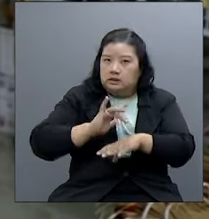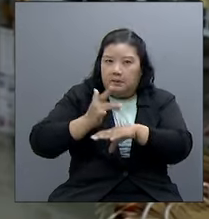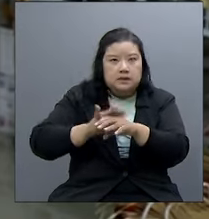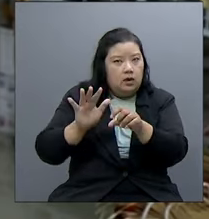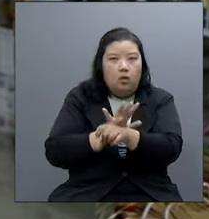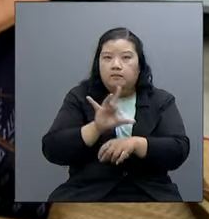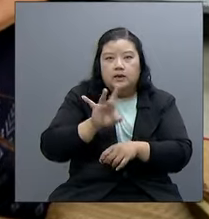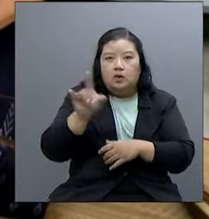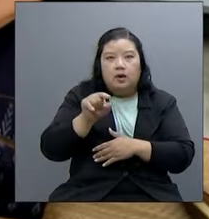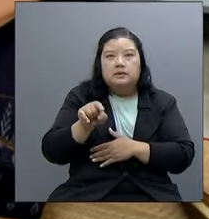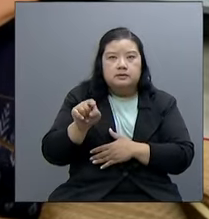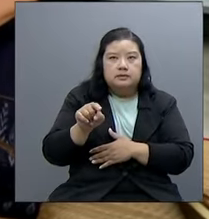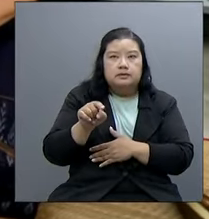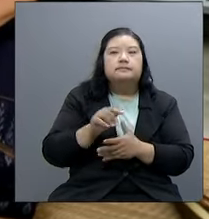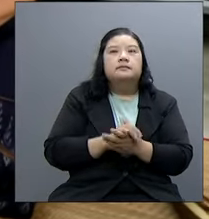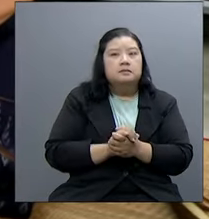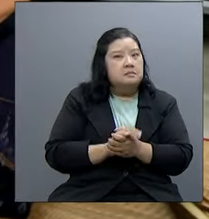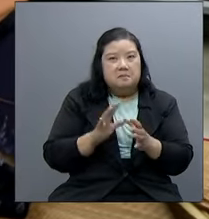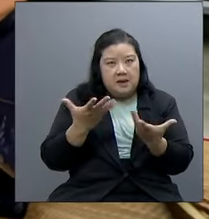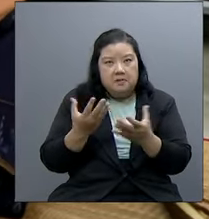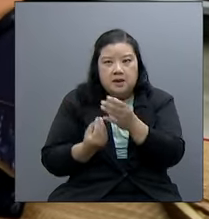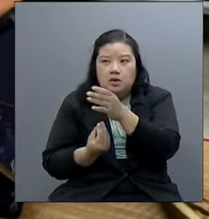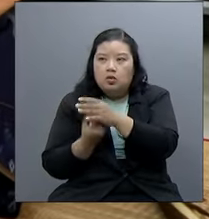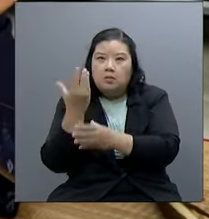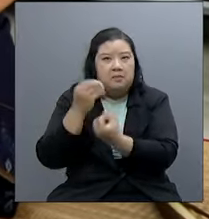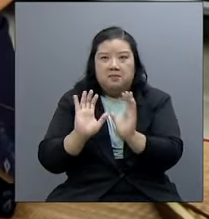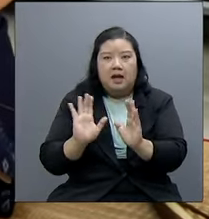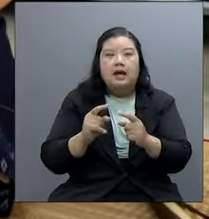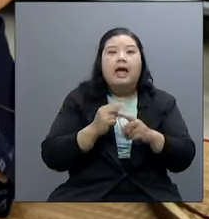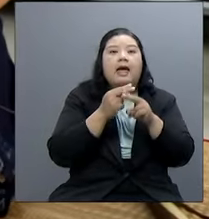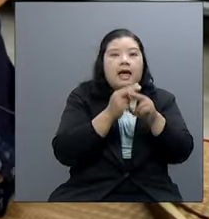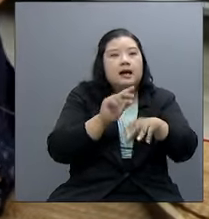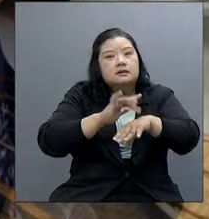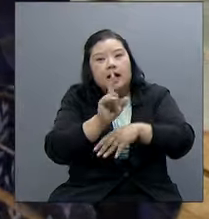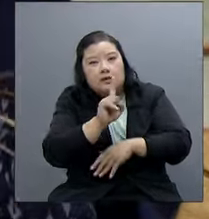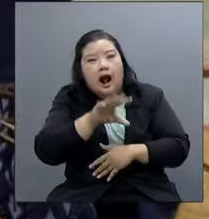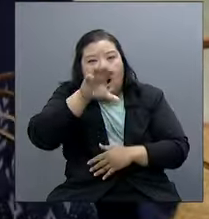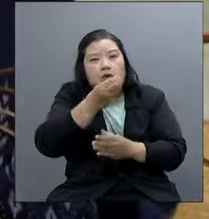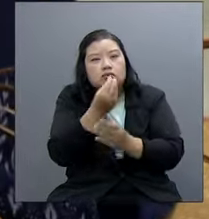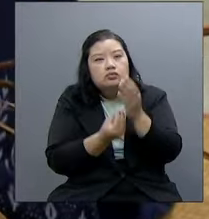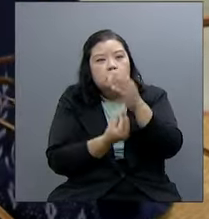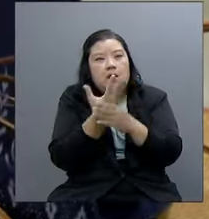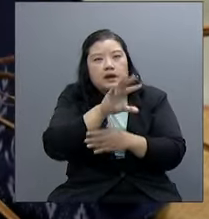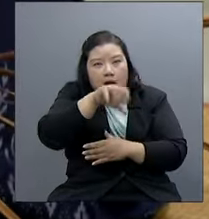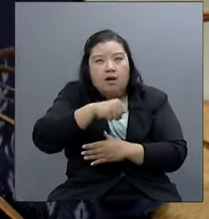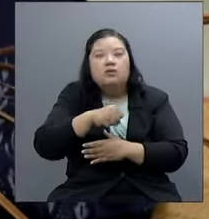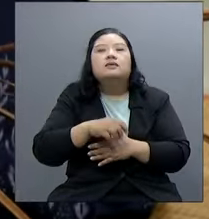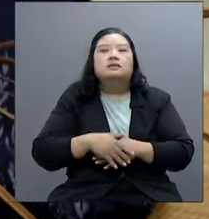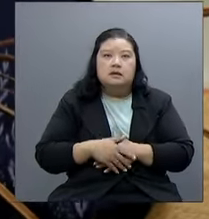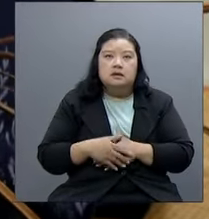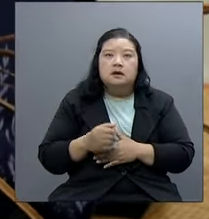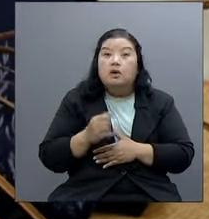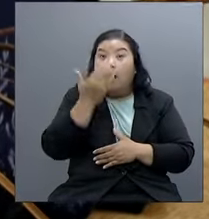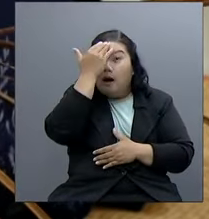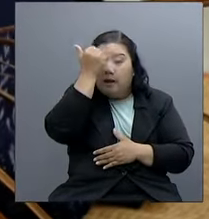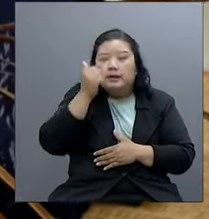ิ 100%ก็คือไม่ได้ปรุGHหาเองได้ในชุมชร เคาเกิดเองตามทรdesชชาติสาว่ Challเพร